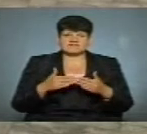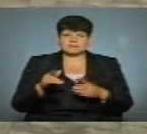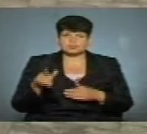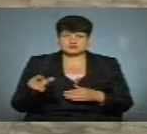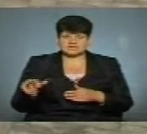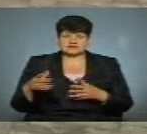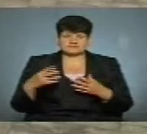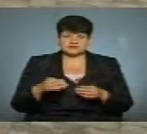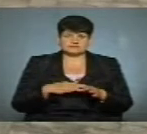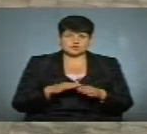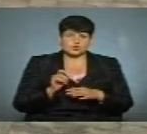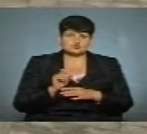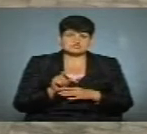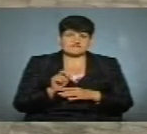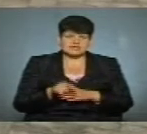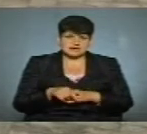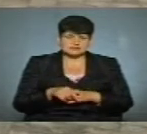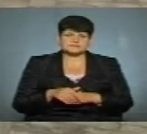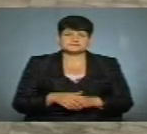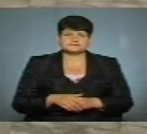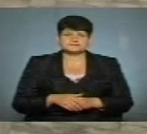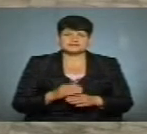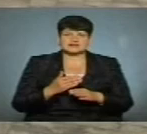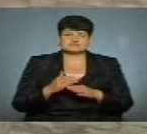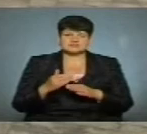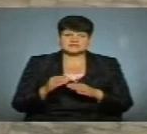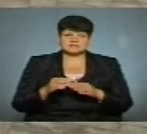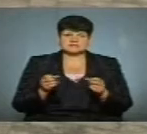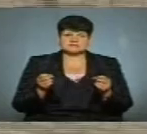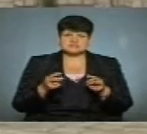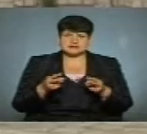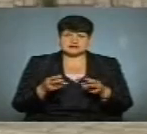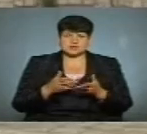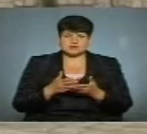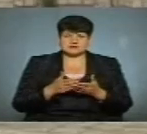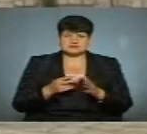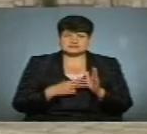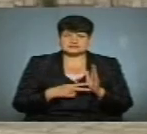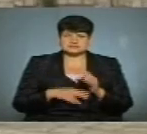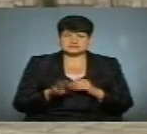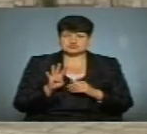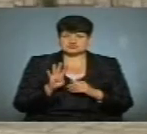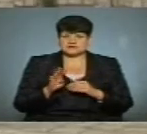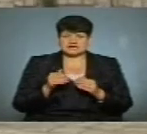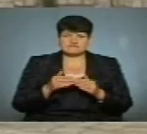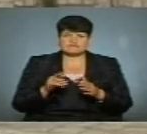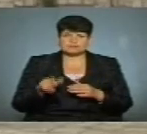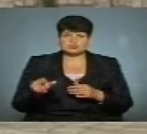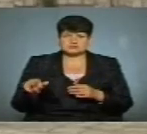вже виконують завдання в частинах сил спеціальної операції. 74